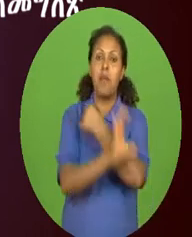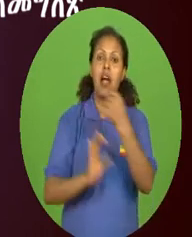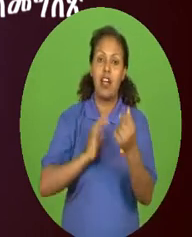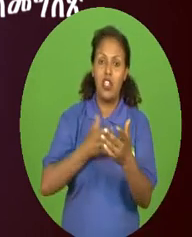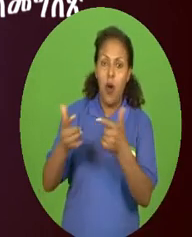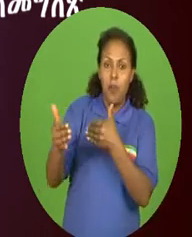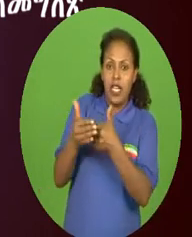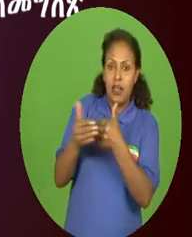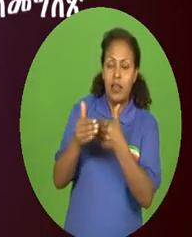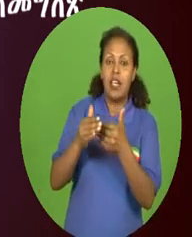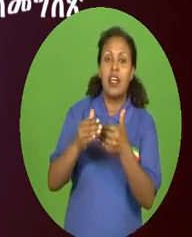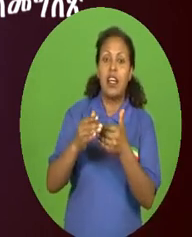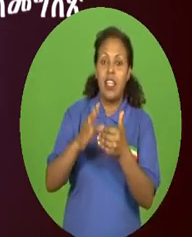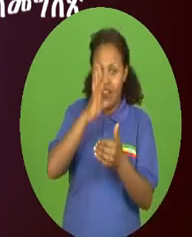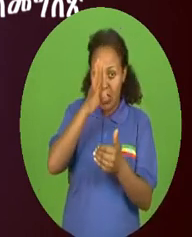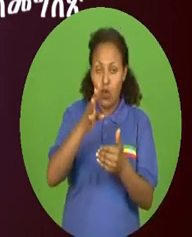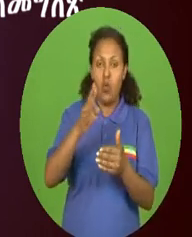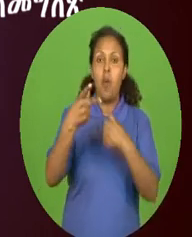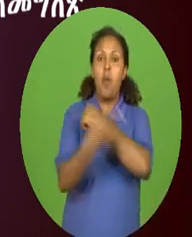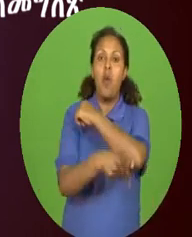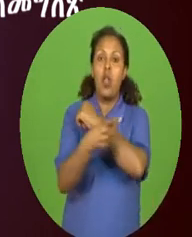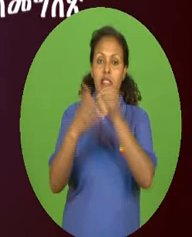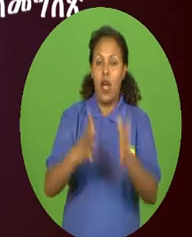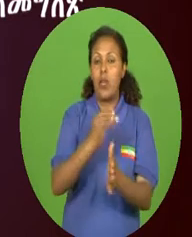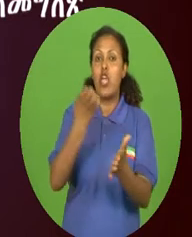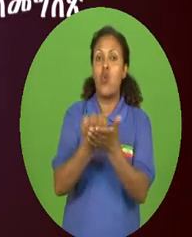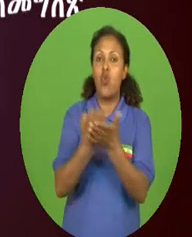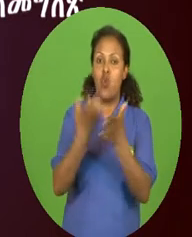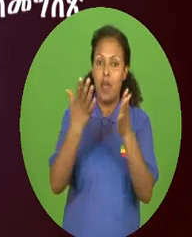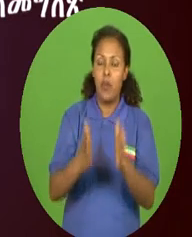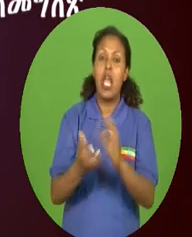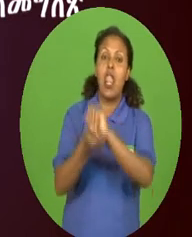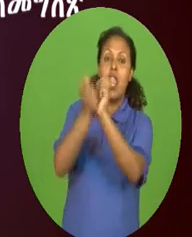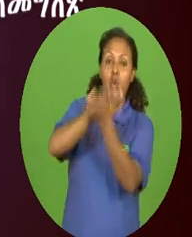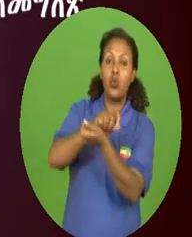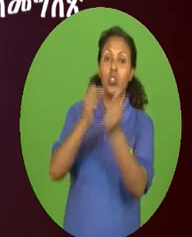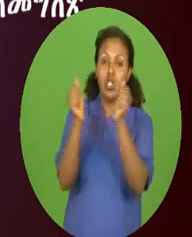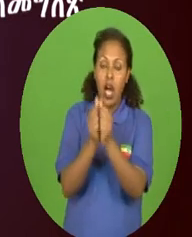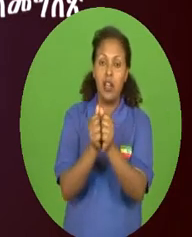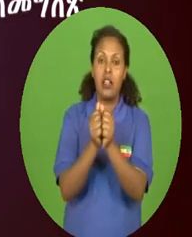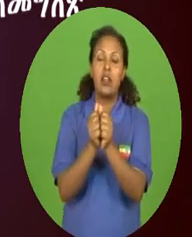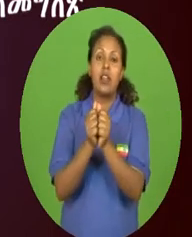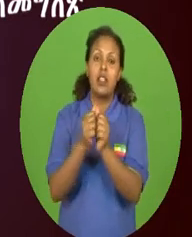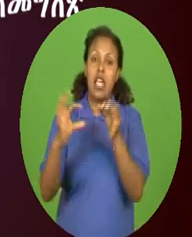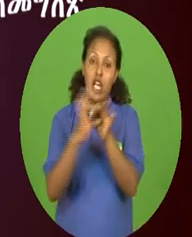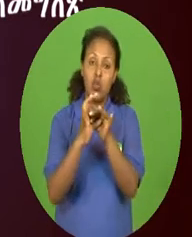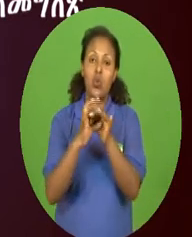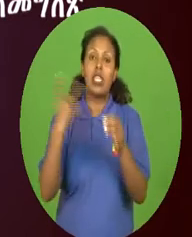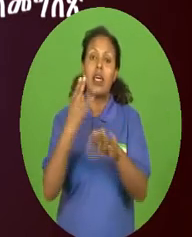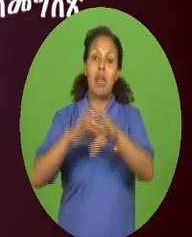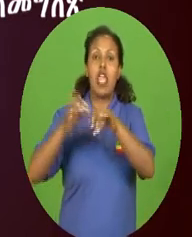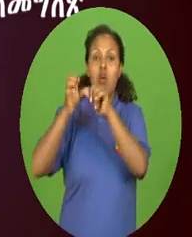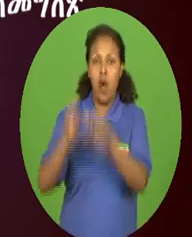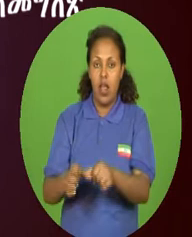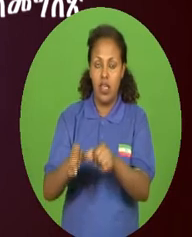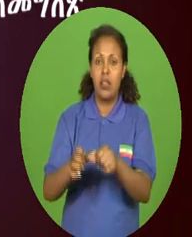ቃል በሀገራችን በቅርብ ጊዜያት ከተፈጠሩ ፖለቲካዊና ኢኮኖሚያዊ ለውጦች ጋር ተያይዞ ጥቅም ላይ